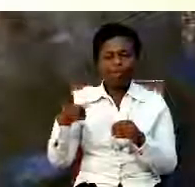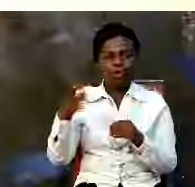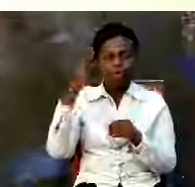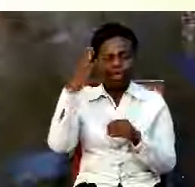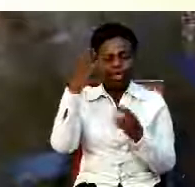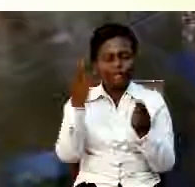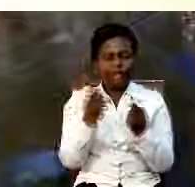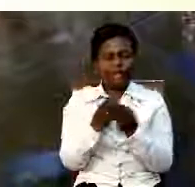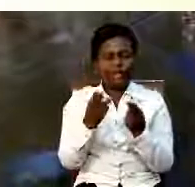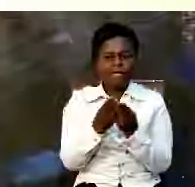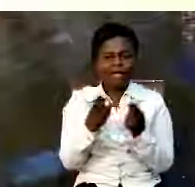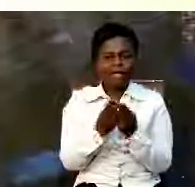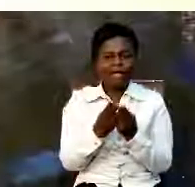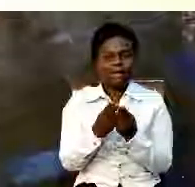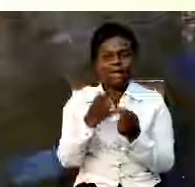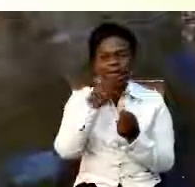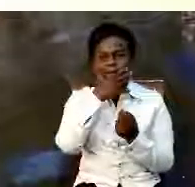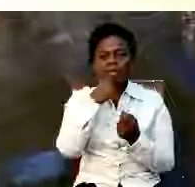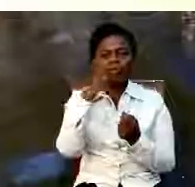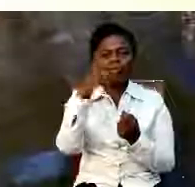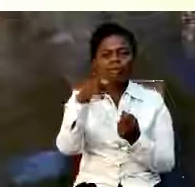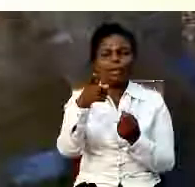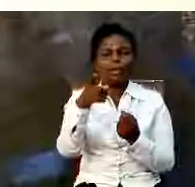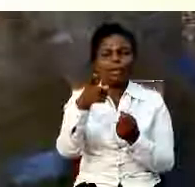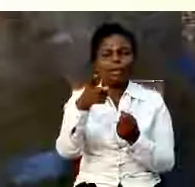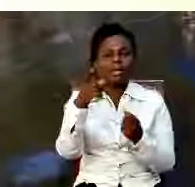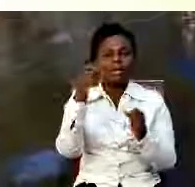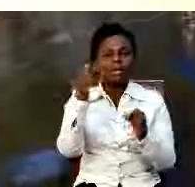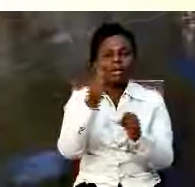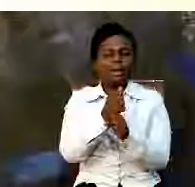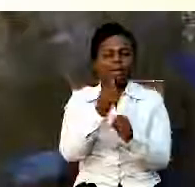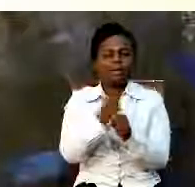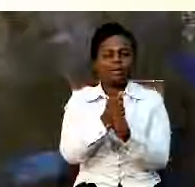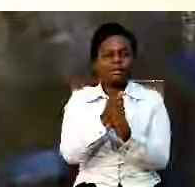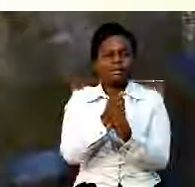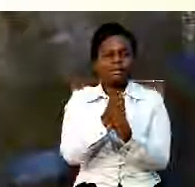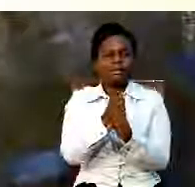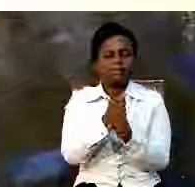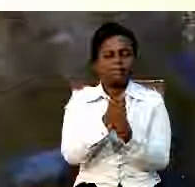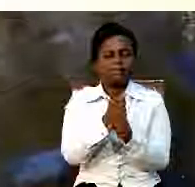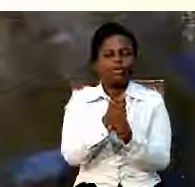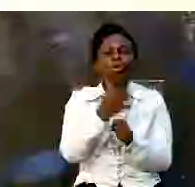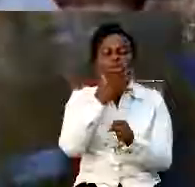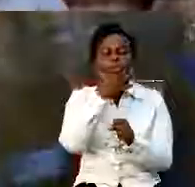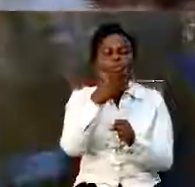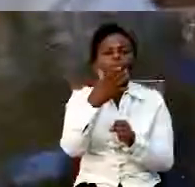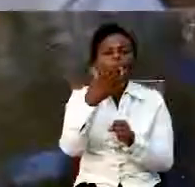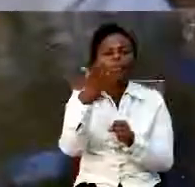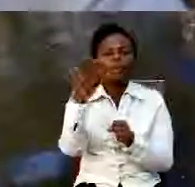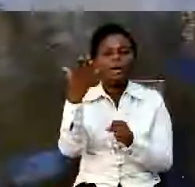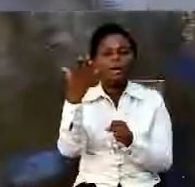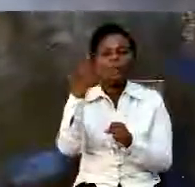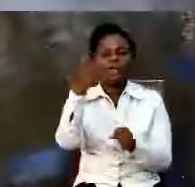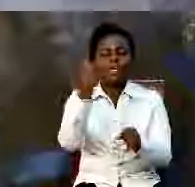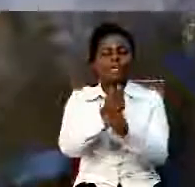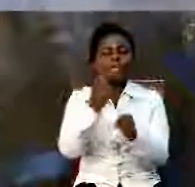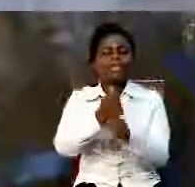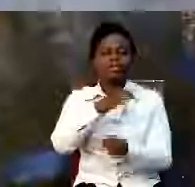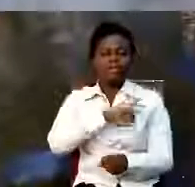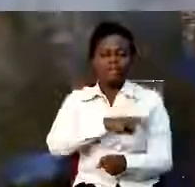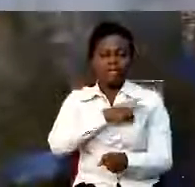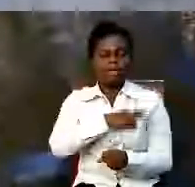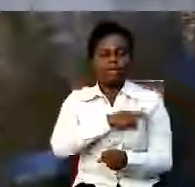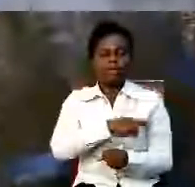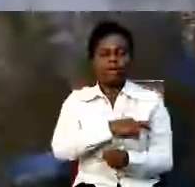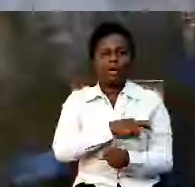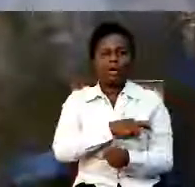mwajiri. Wanaume wangapi wana kazi hapa? Wanaume wangapi wana kazi hapa ndugu zangu? Hebu nyosha mkono. Wale ambao wameajiriwa. Wale ambao